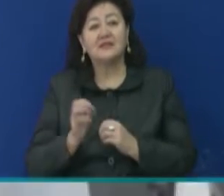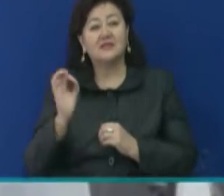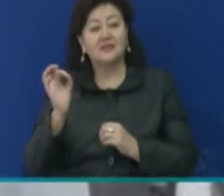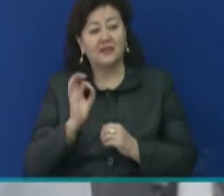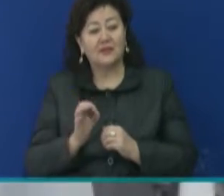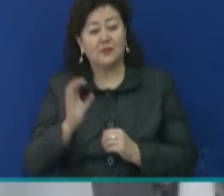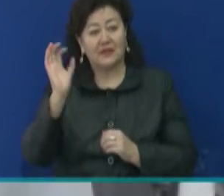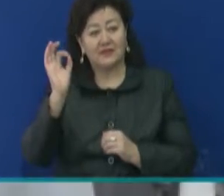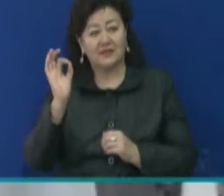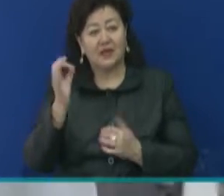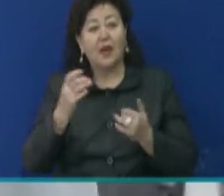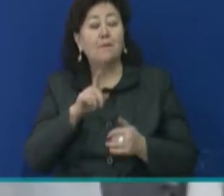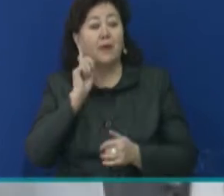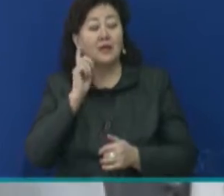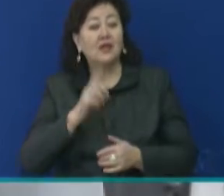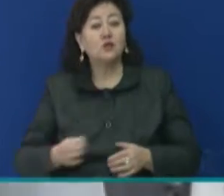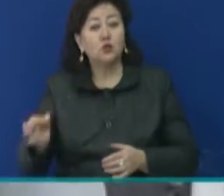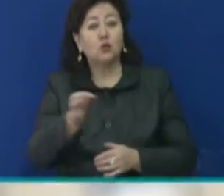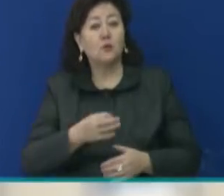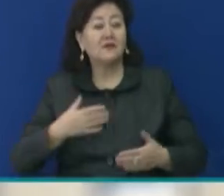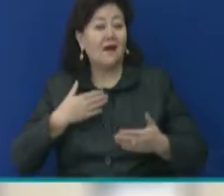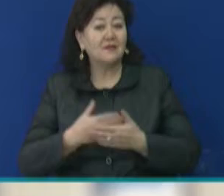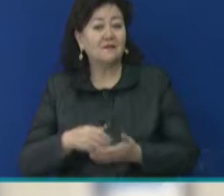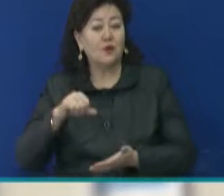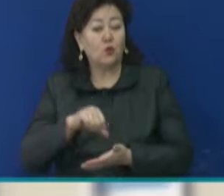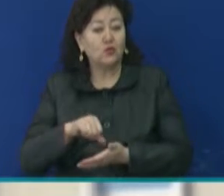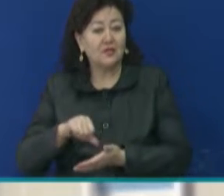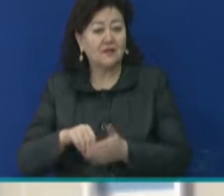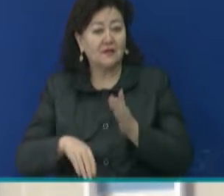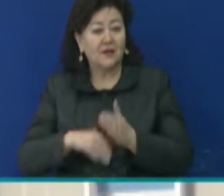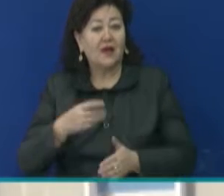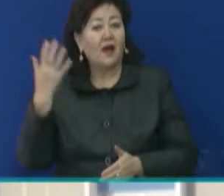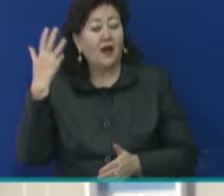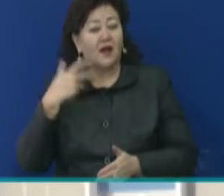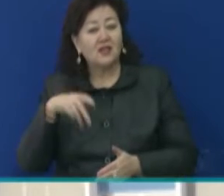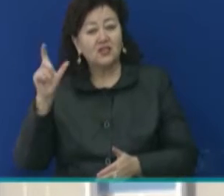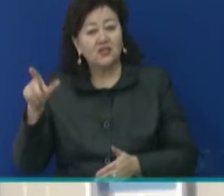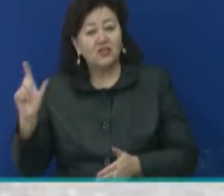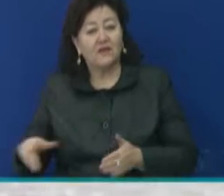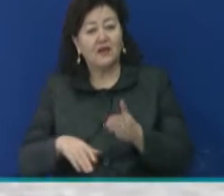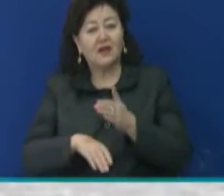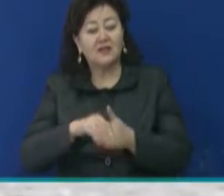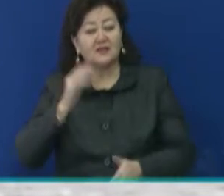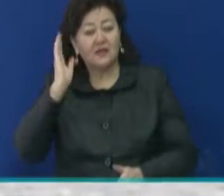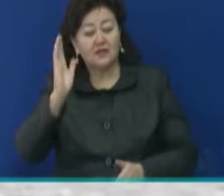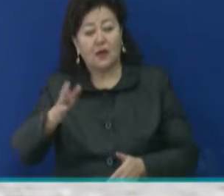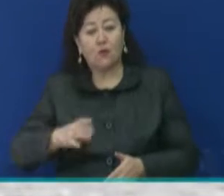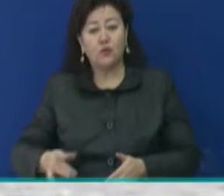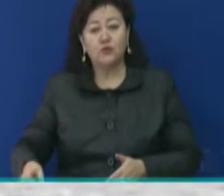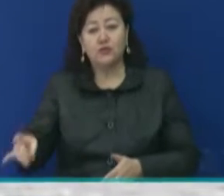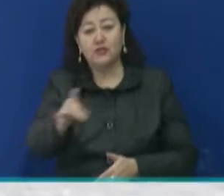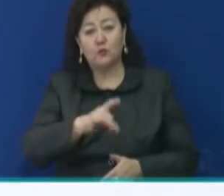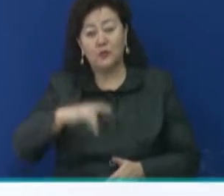при этом молодежь области проявила особую активность каждый избиратель голосовал за будущее страны Каждый хочет чтобы Казахстана